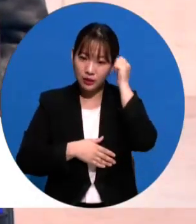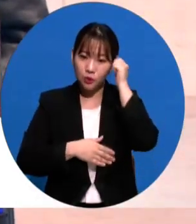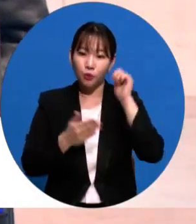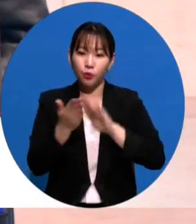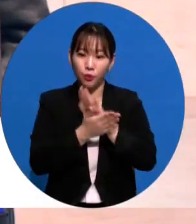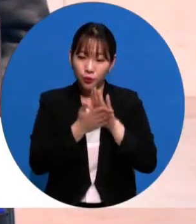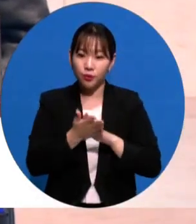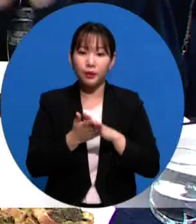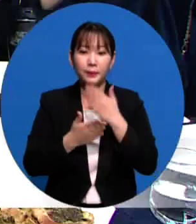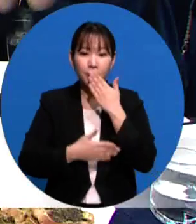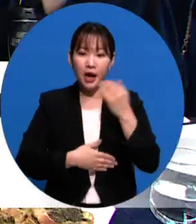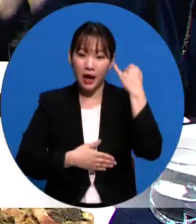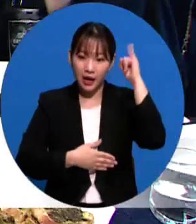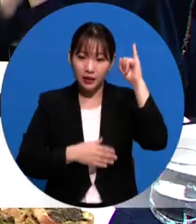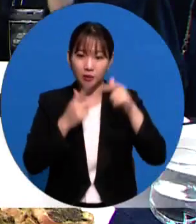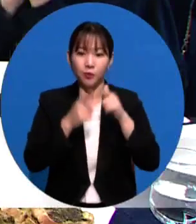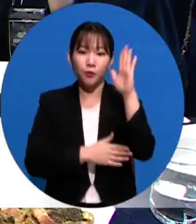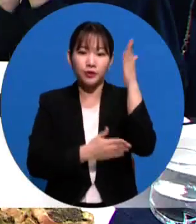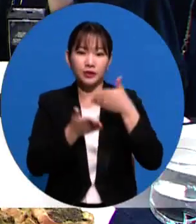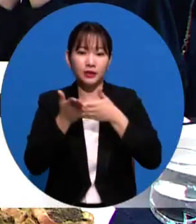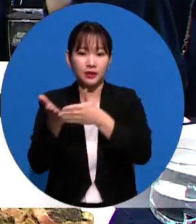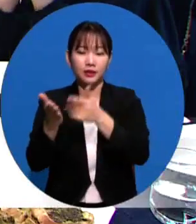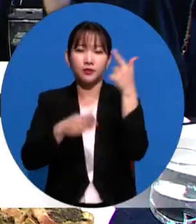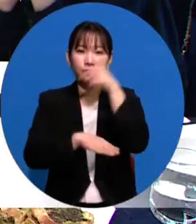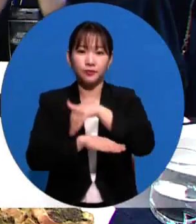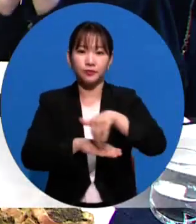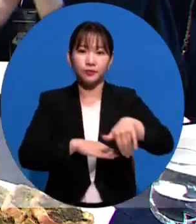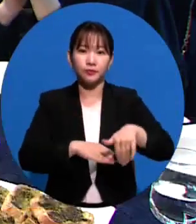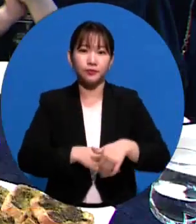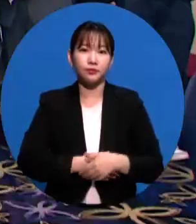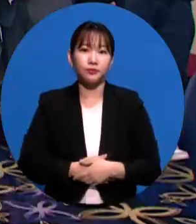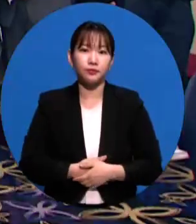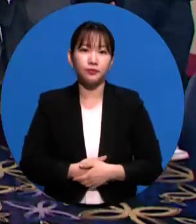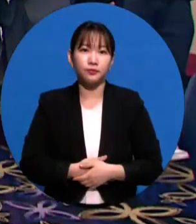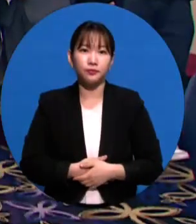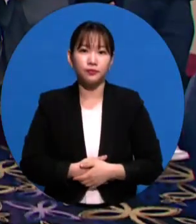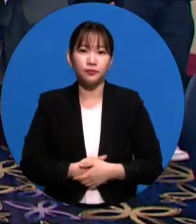콘텐츠 아이디어를 목포시에 제안할 계획입니다